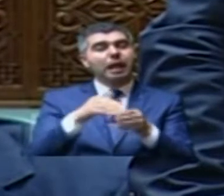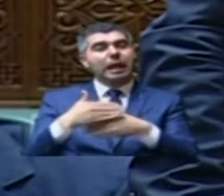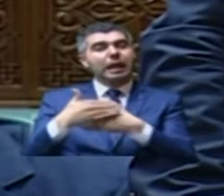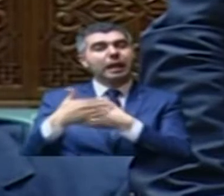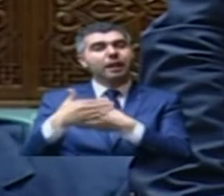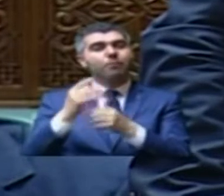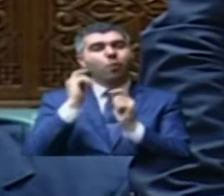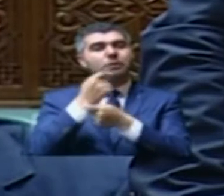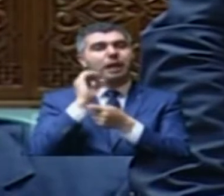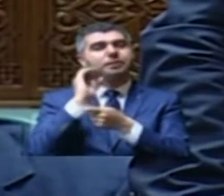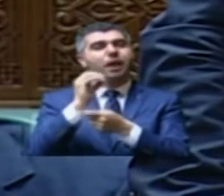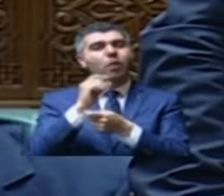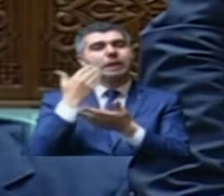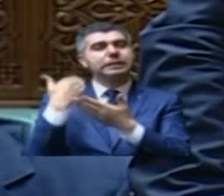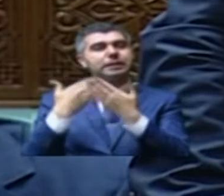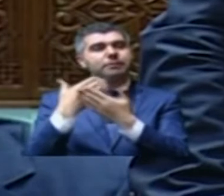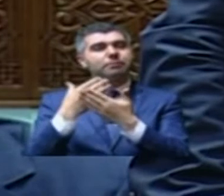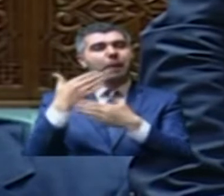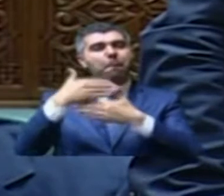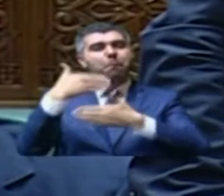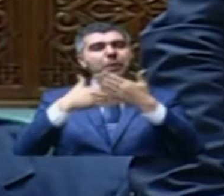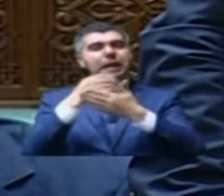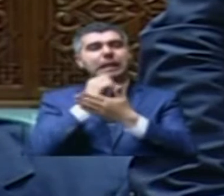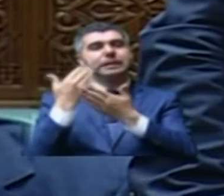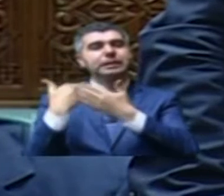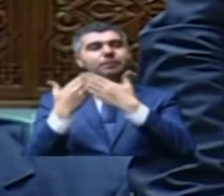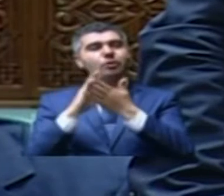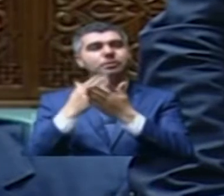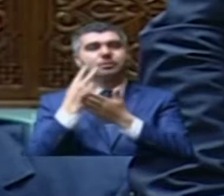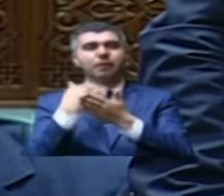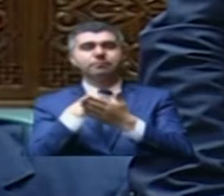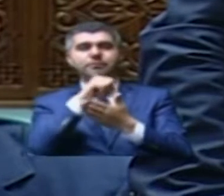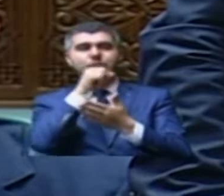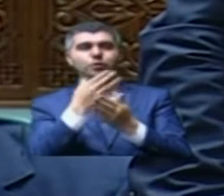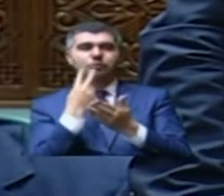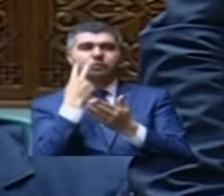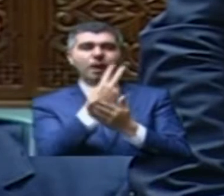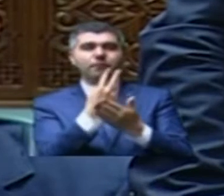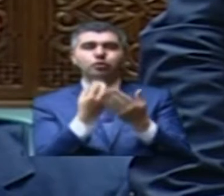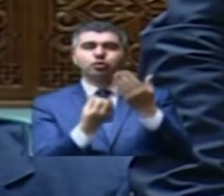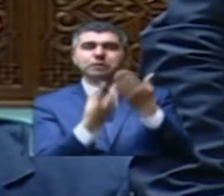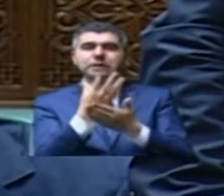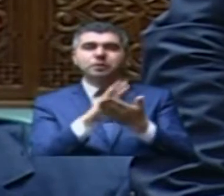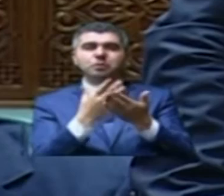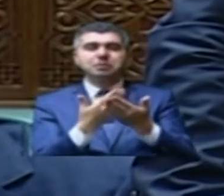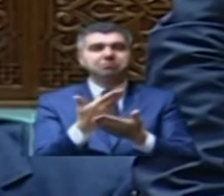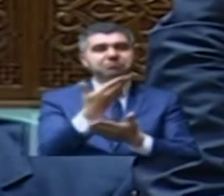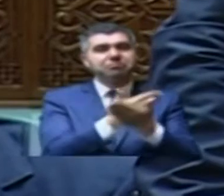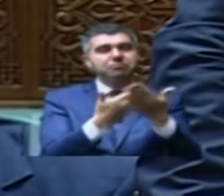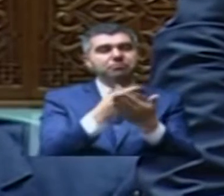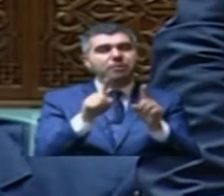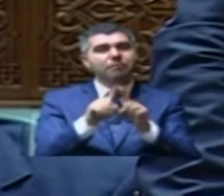تراهن على محطة السعيدية، وهذا الرهان يمكن أن يتطور ويمكن أن يكون رهانا حقيقيا إذا ما تم